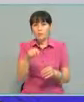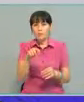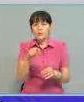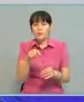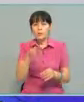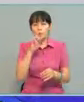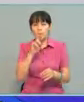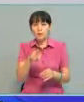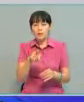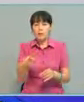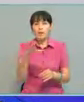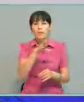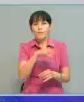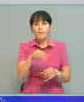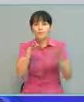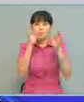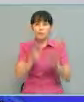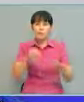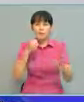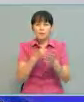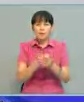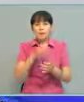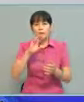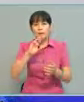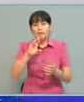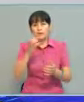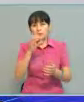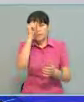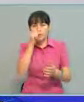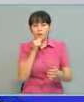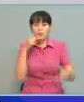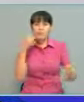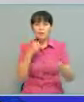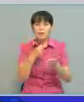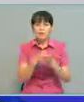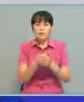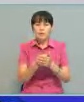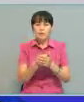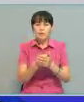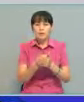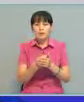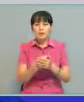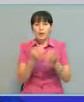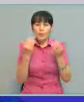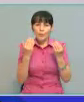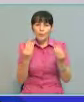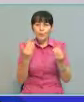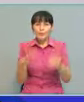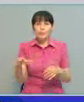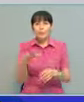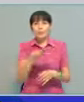енді. Барынша күзге дейін ба, сентябрь, қыркүйек айына ұзатпай, бүгін енді